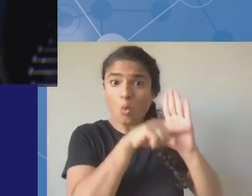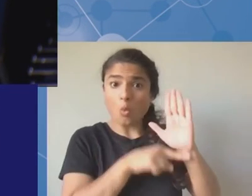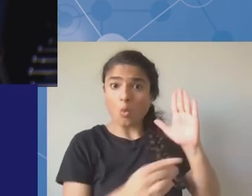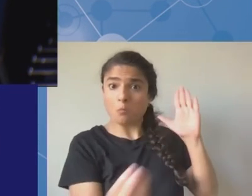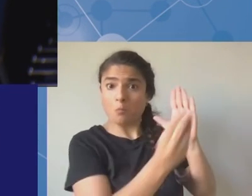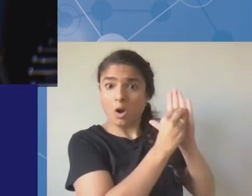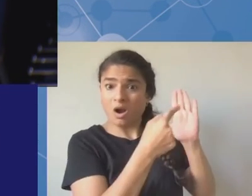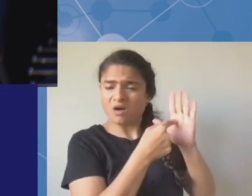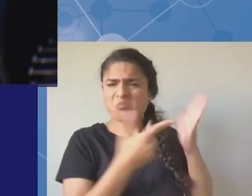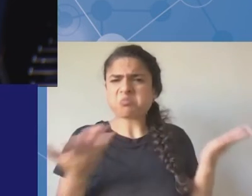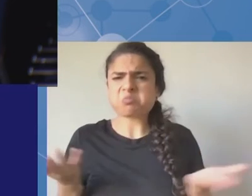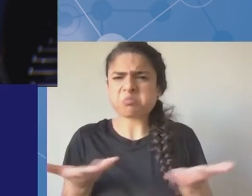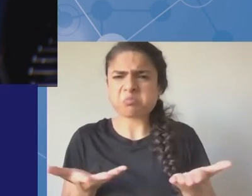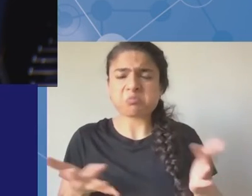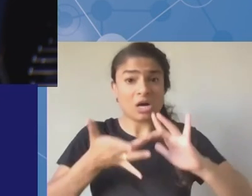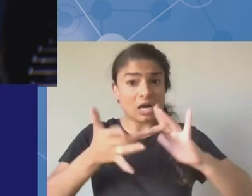нам